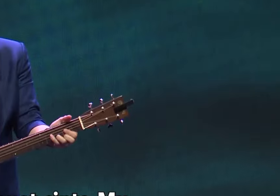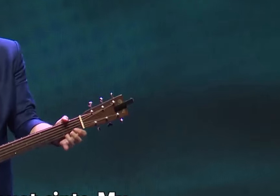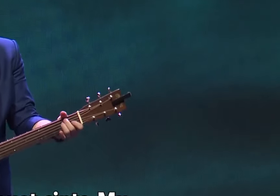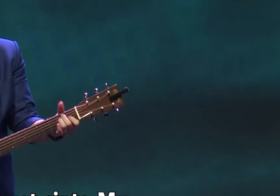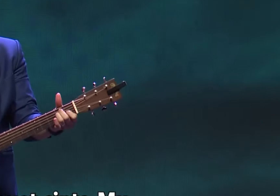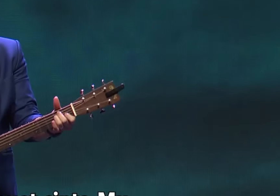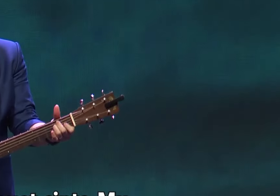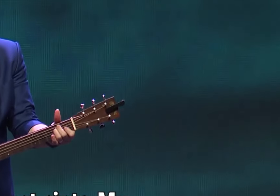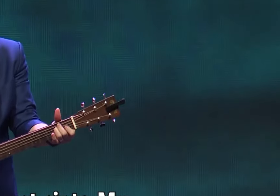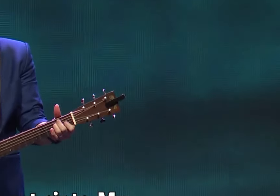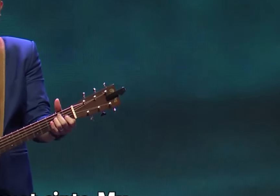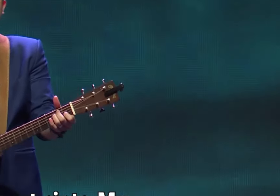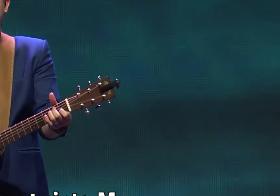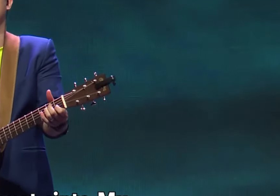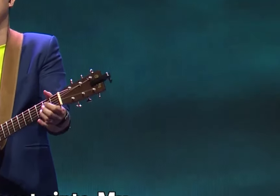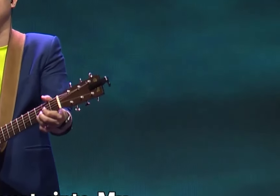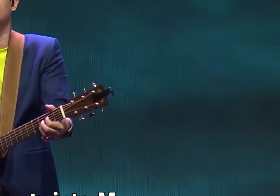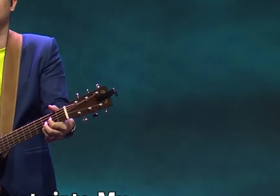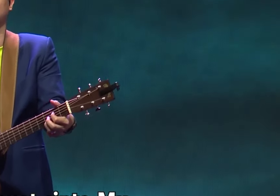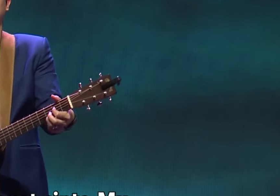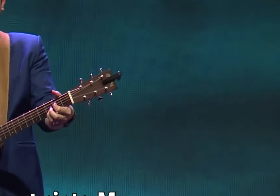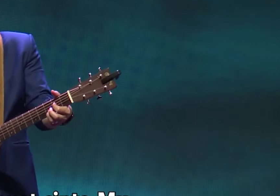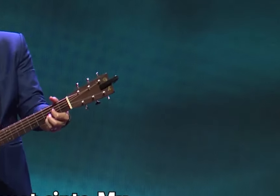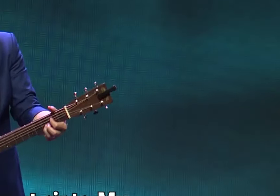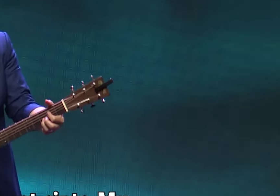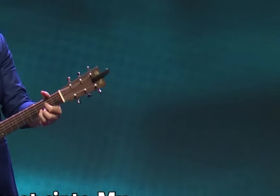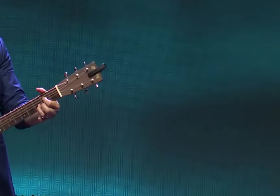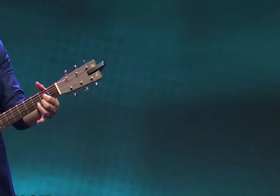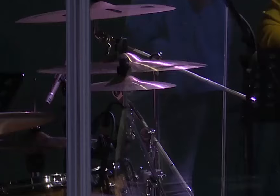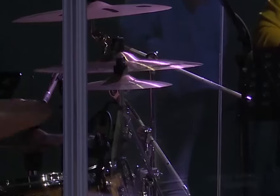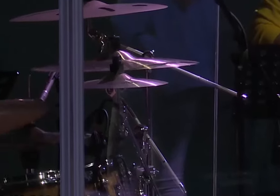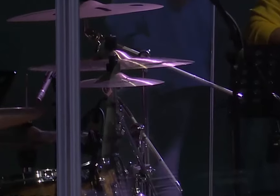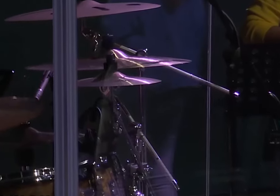kasih buat cinta-Mu.